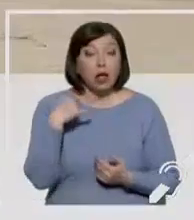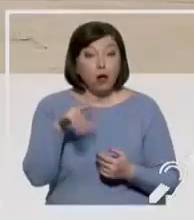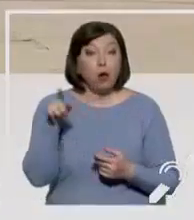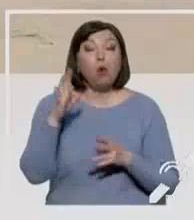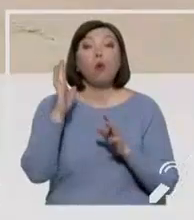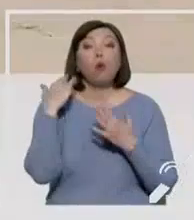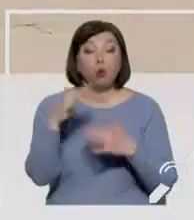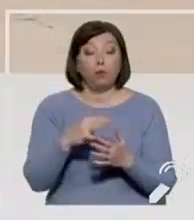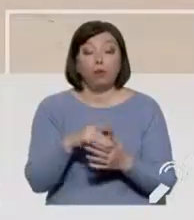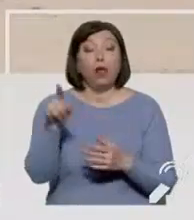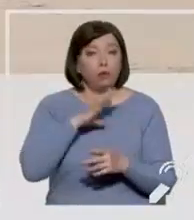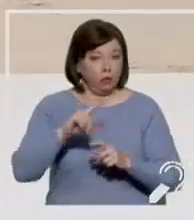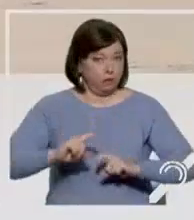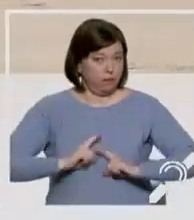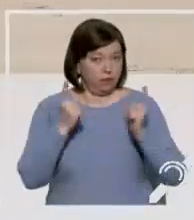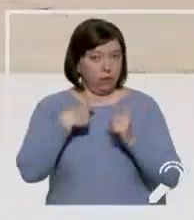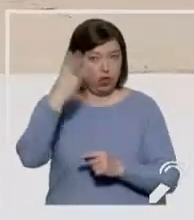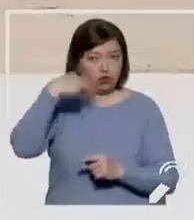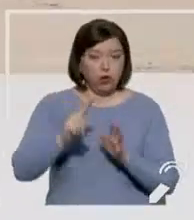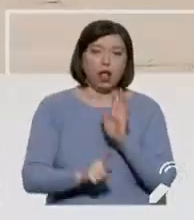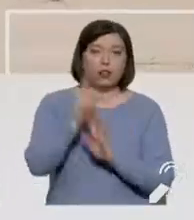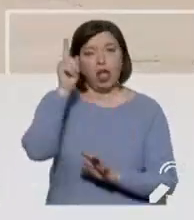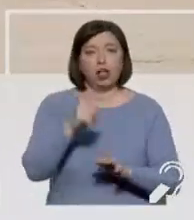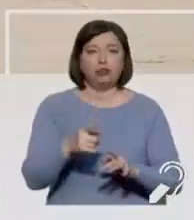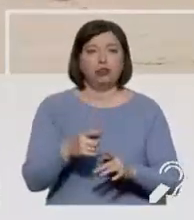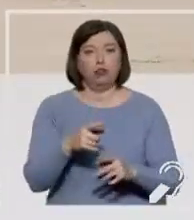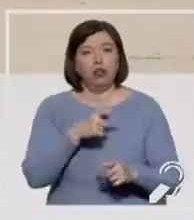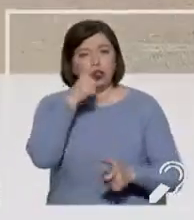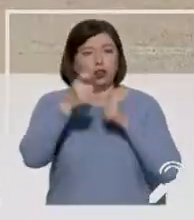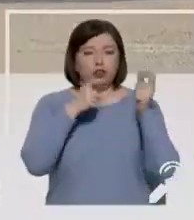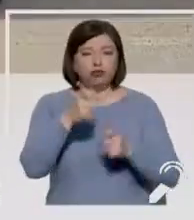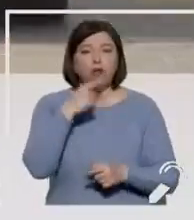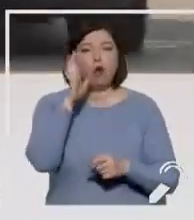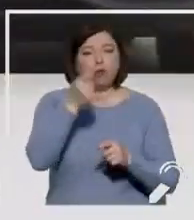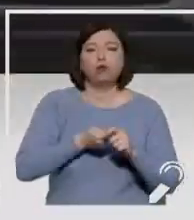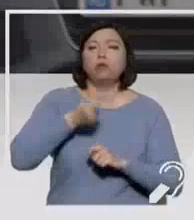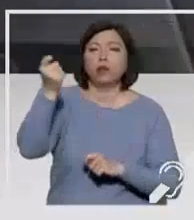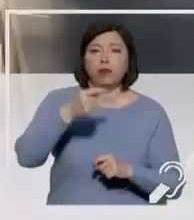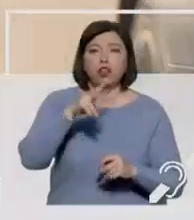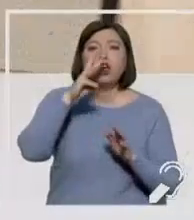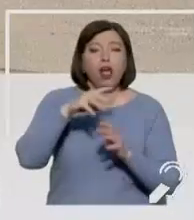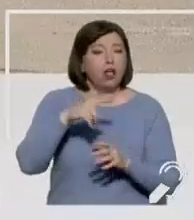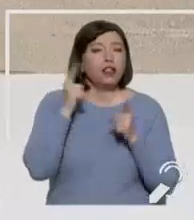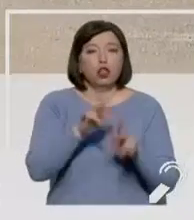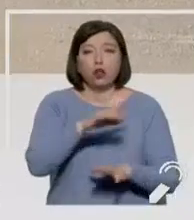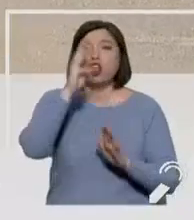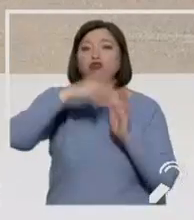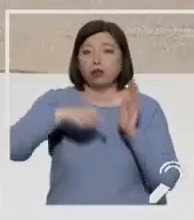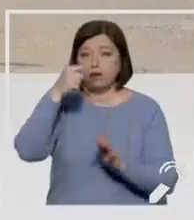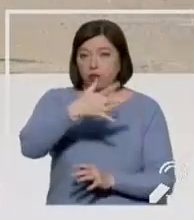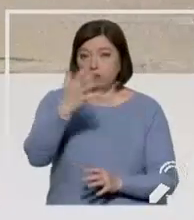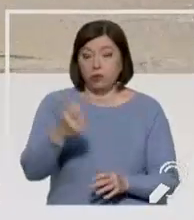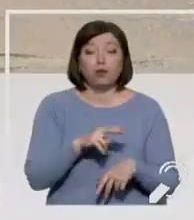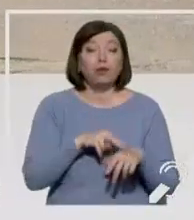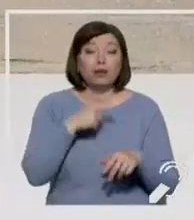revoltat de sancțiune bărbatul a început să se dea în spectacol și a spus că va contesta amenda de 1500 RON în instanță Polițiștii